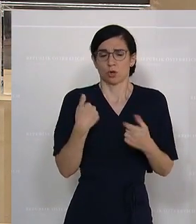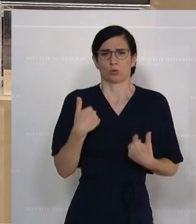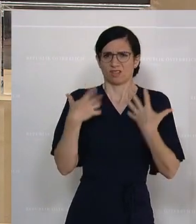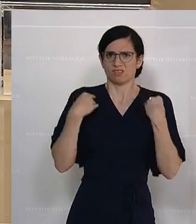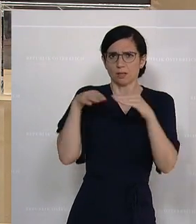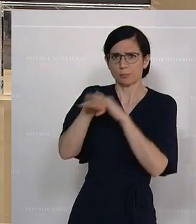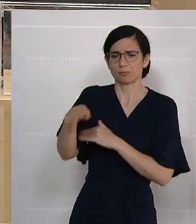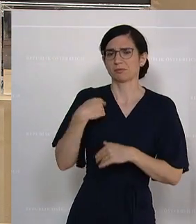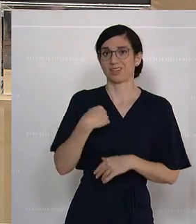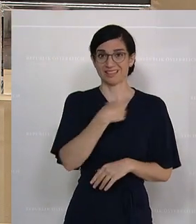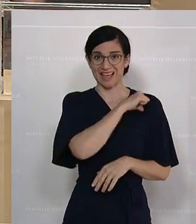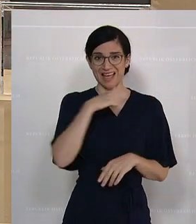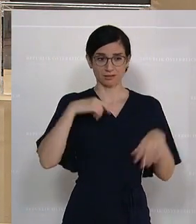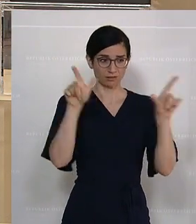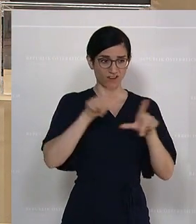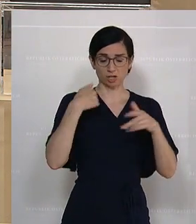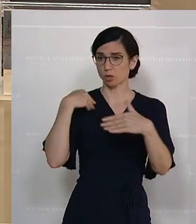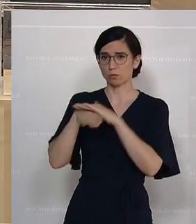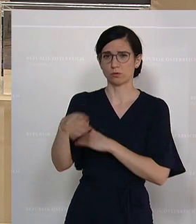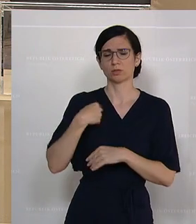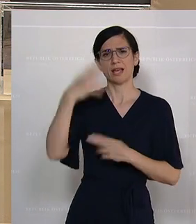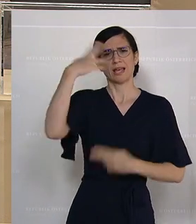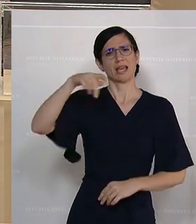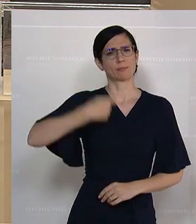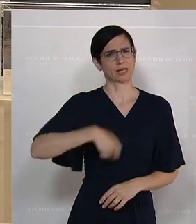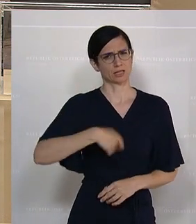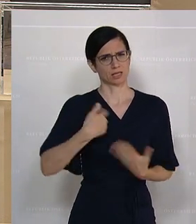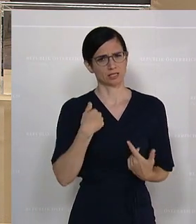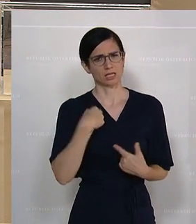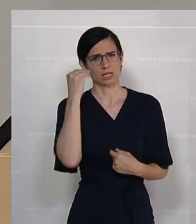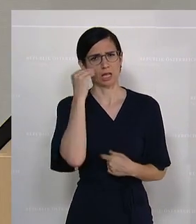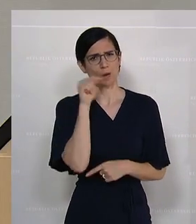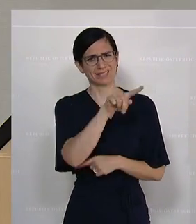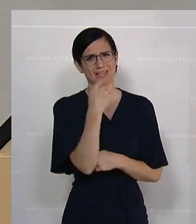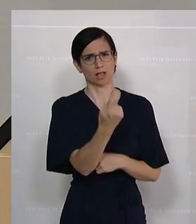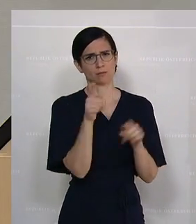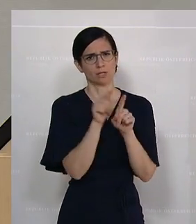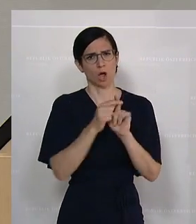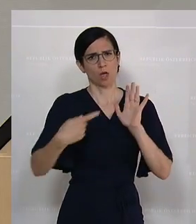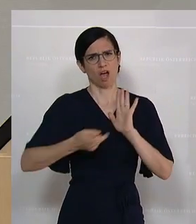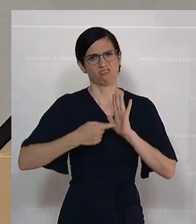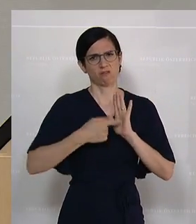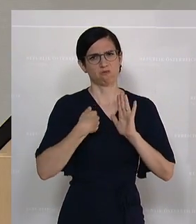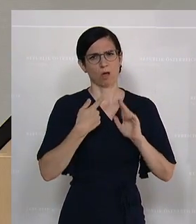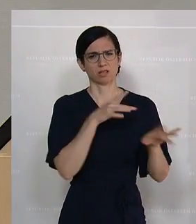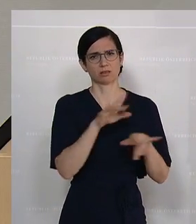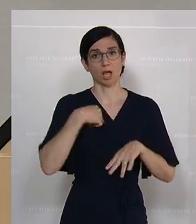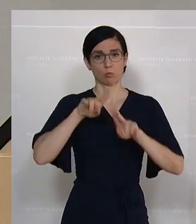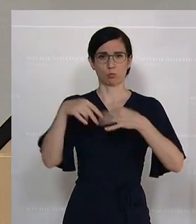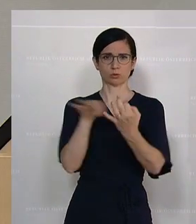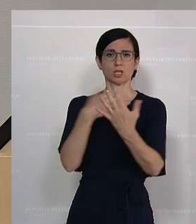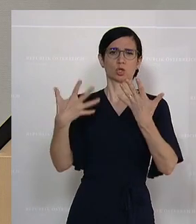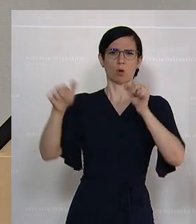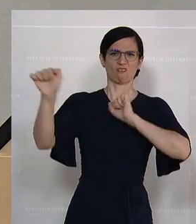vor den eigenen veranstaltungen der präsident ich glaube dass sie noch sie gefordert weil ich mir denke dass der bundeskanzler mit dieser